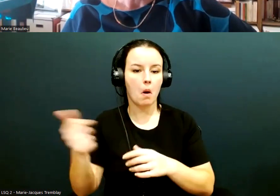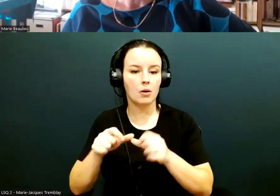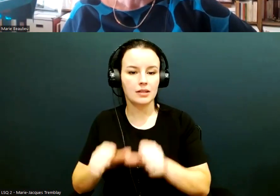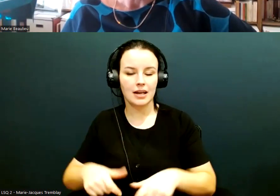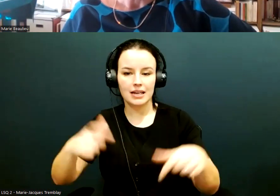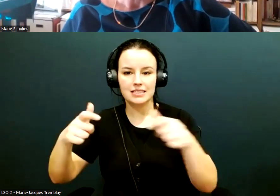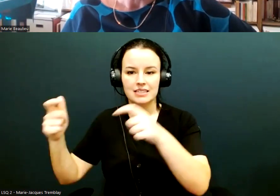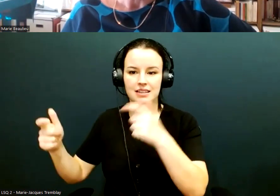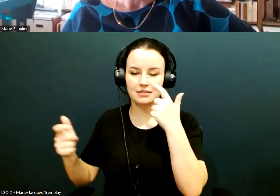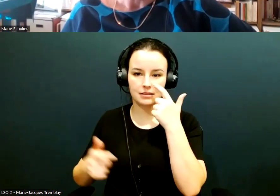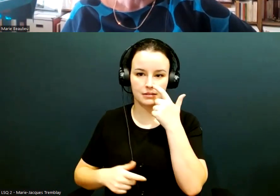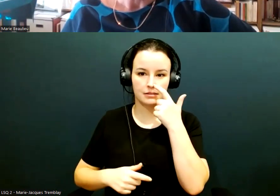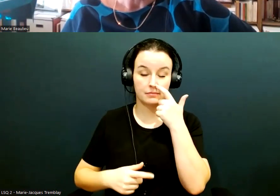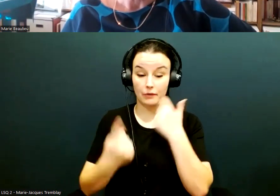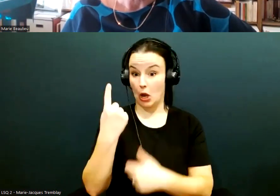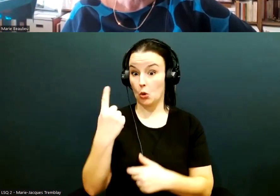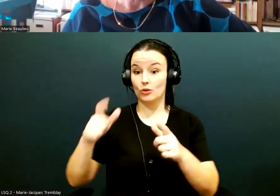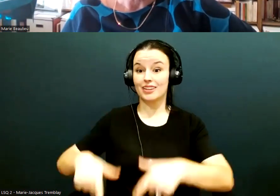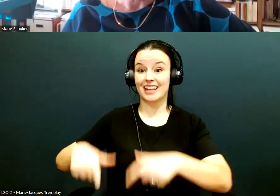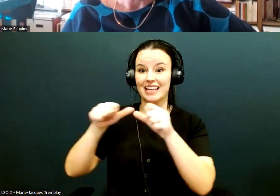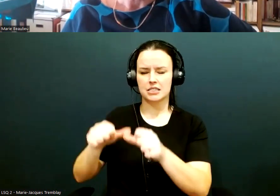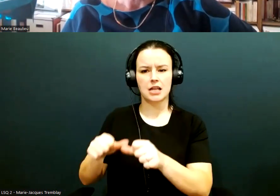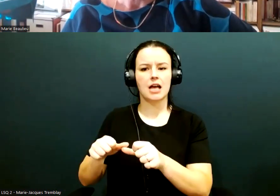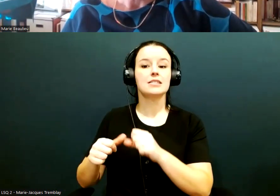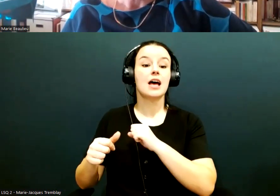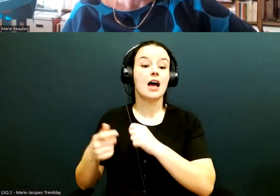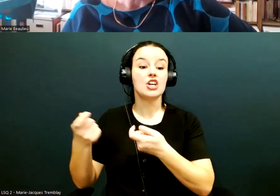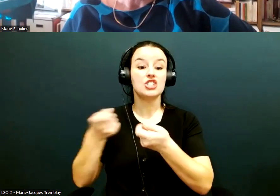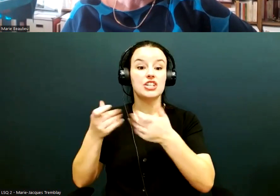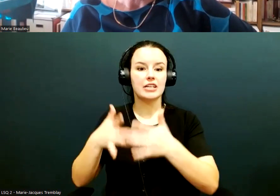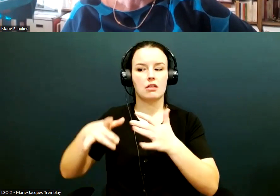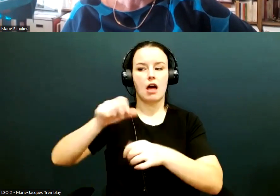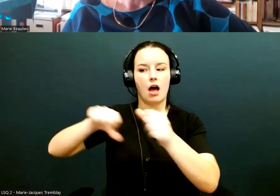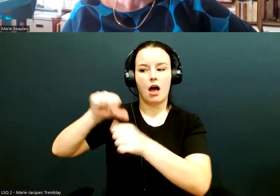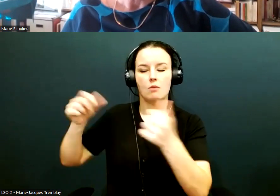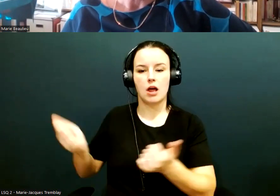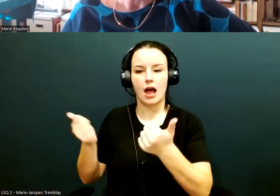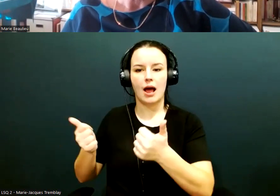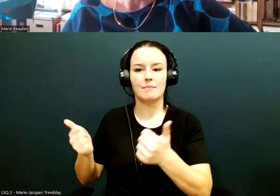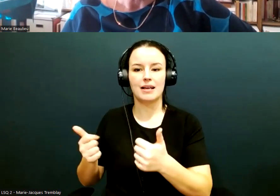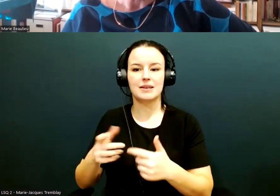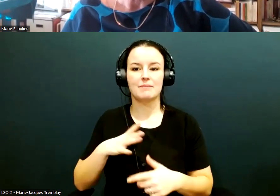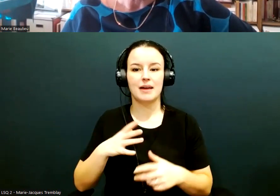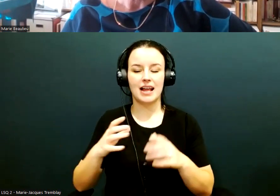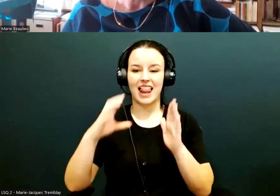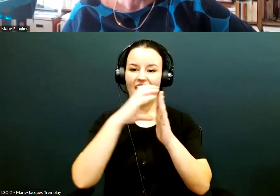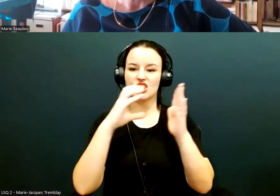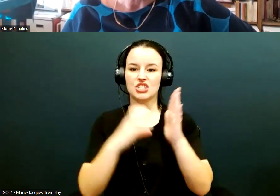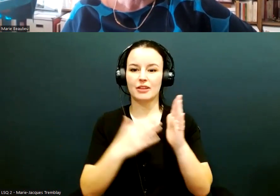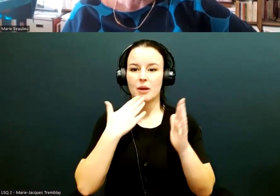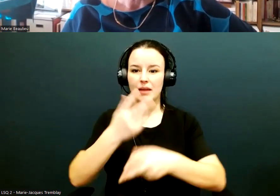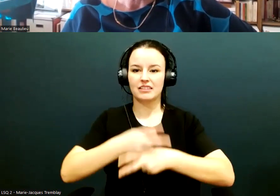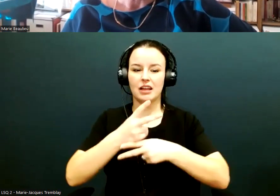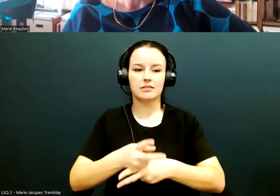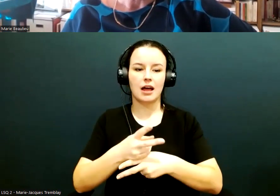Puis dans une résidence où il y avait eu du roulement au niveau de la gestion, tout ça, ben, la charte de bientraitance avait tombé un peu entre deux chaises.